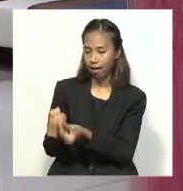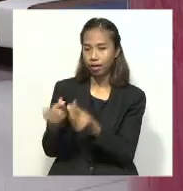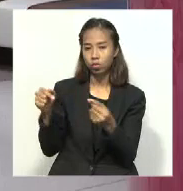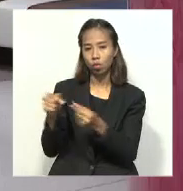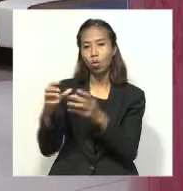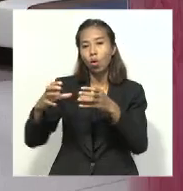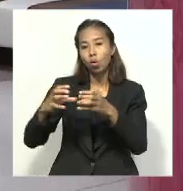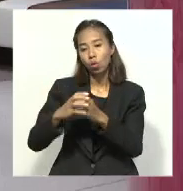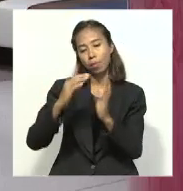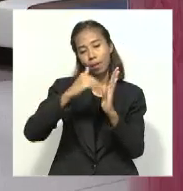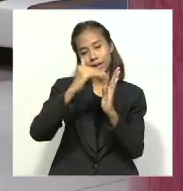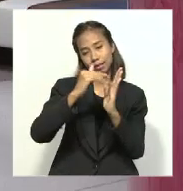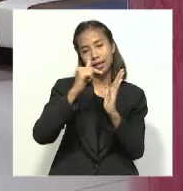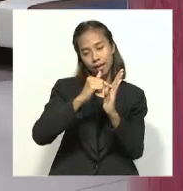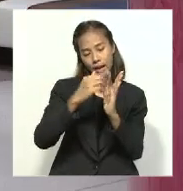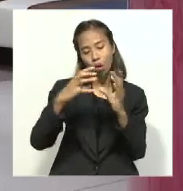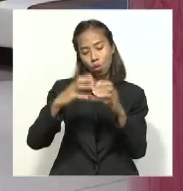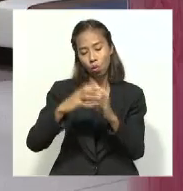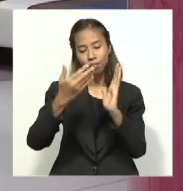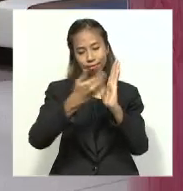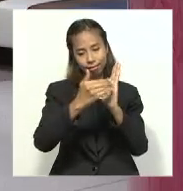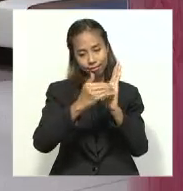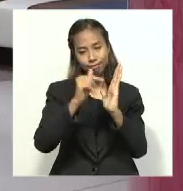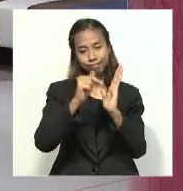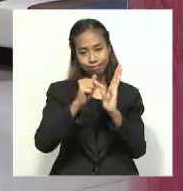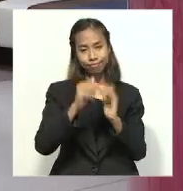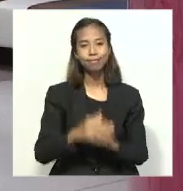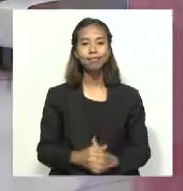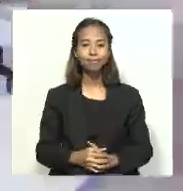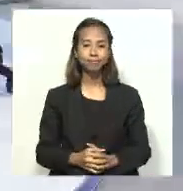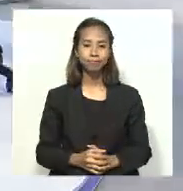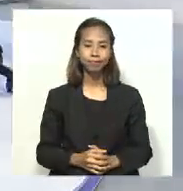คเหนือตอนล่าง1และภาคตะวันออกเฉียงเหนือตอนบน1ค่ะคุณกรองแก้วคุณนิสาการคะ